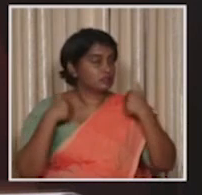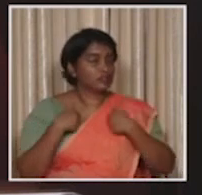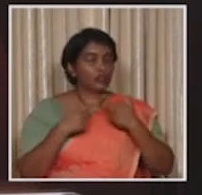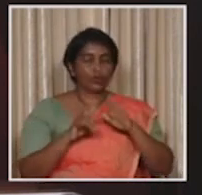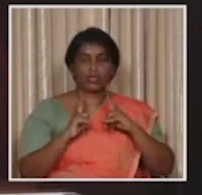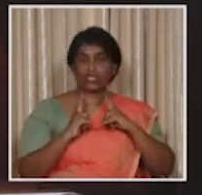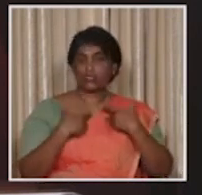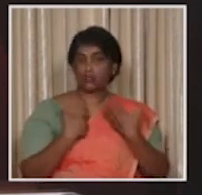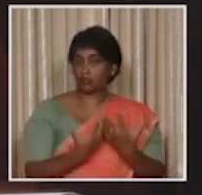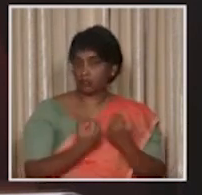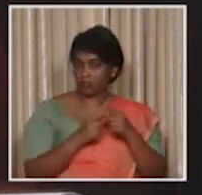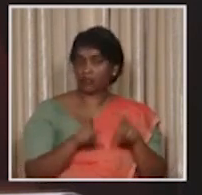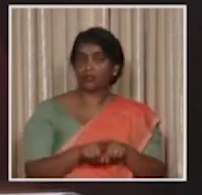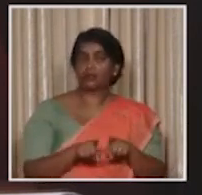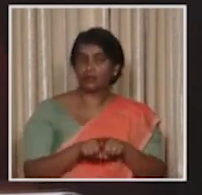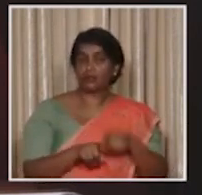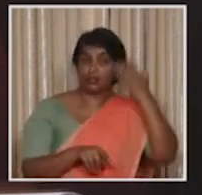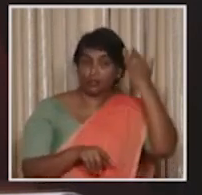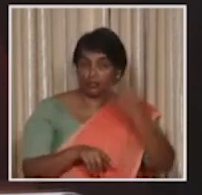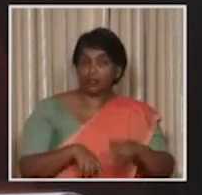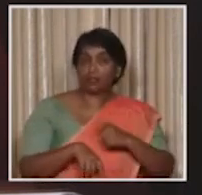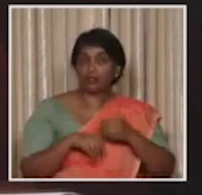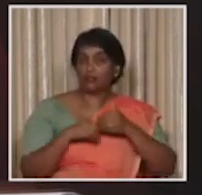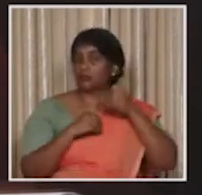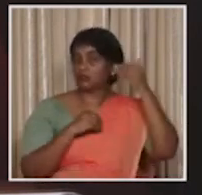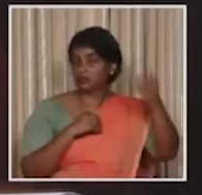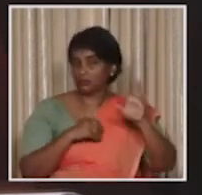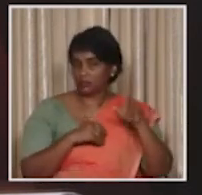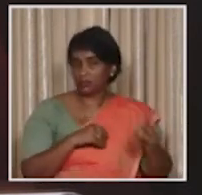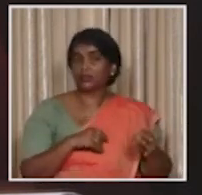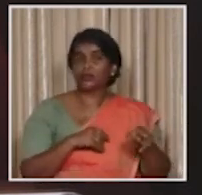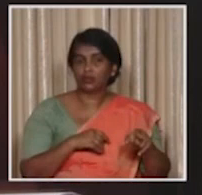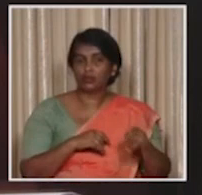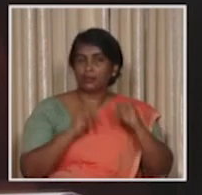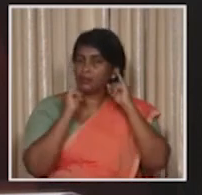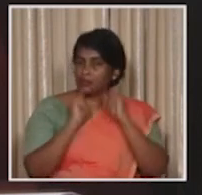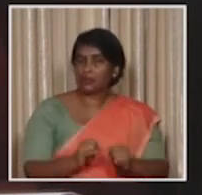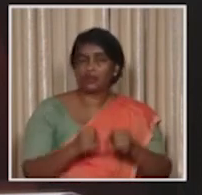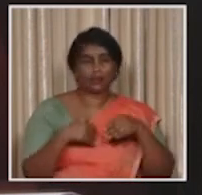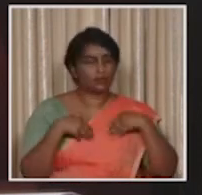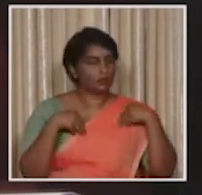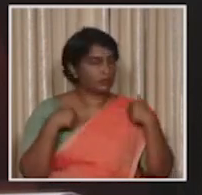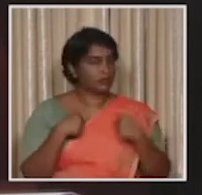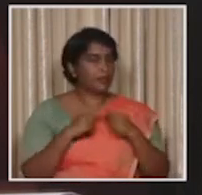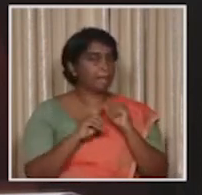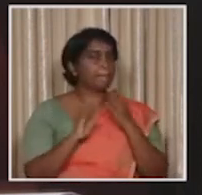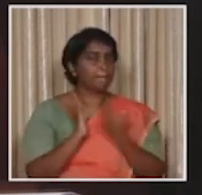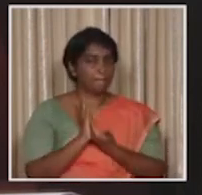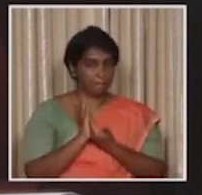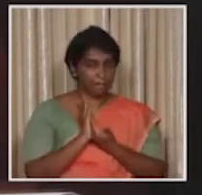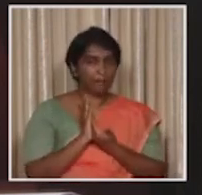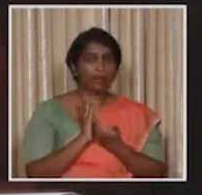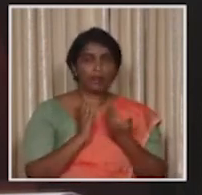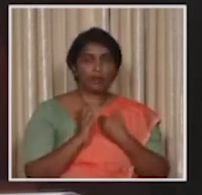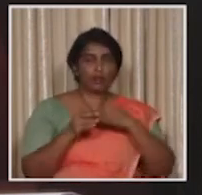ජීවිත බේරා ගන්නා වෙනුවට මරණ මංචකේ කරාගෙන යන මේ අධම සෞඛ්‍ය ප්‍රතිපත්තිය